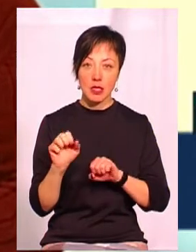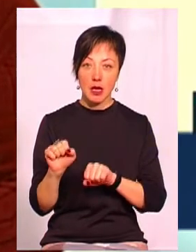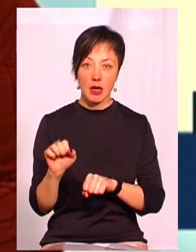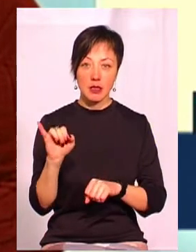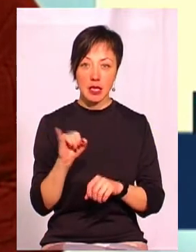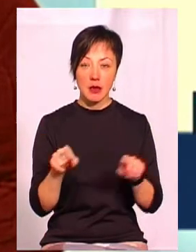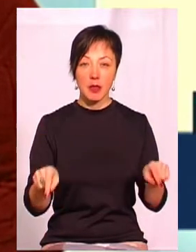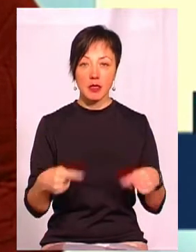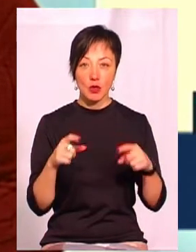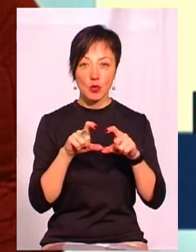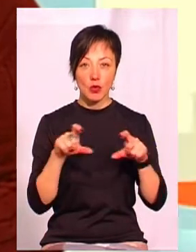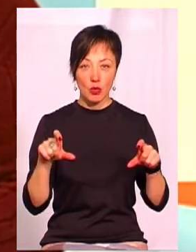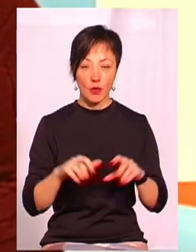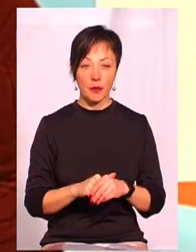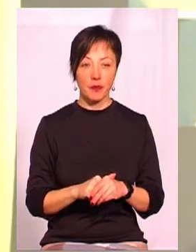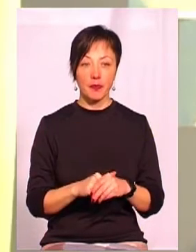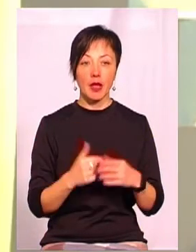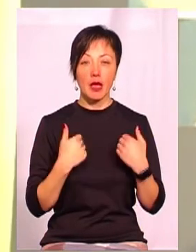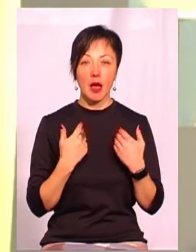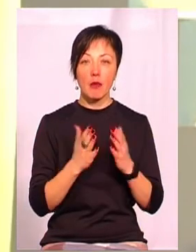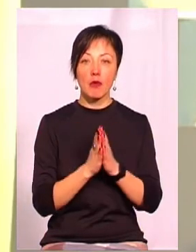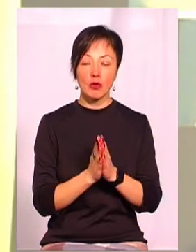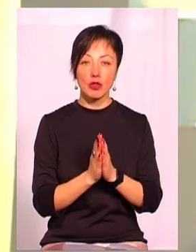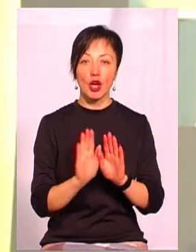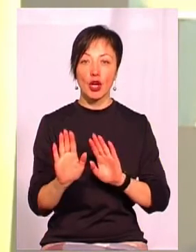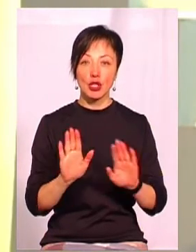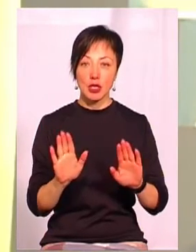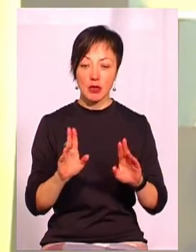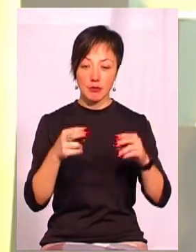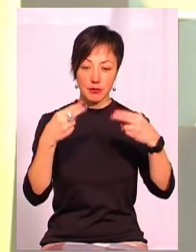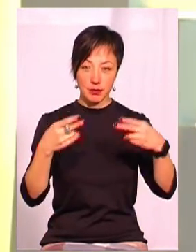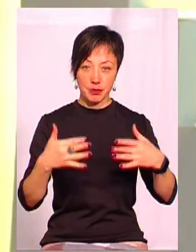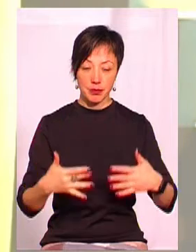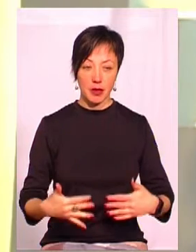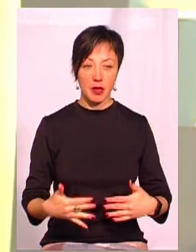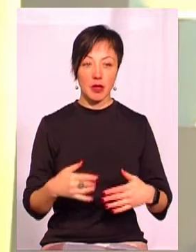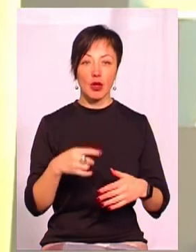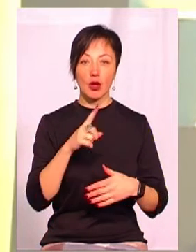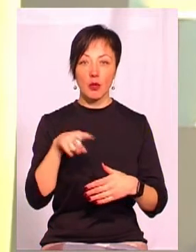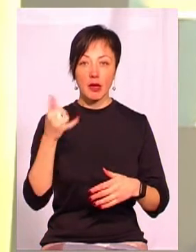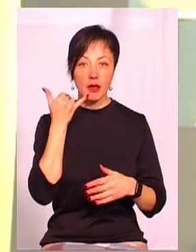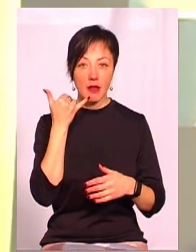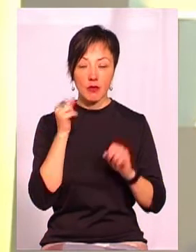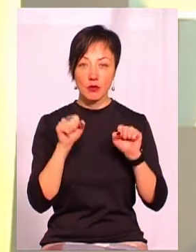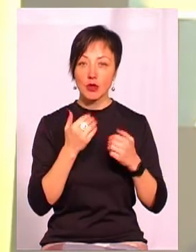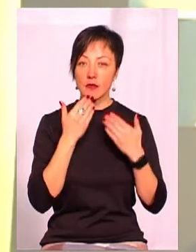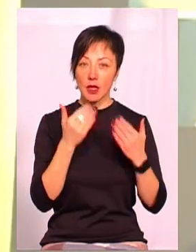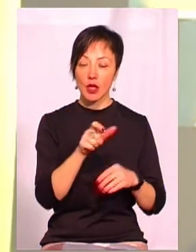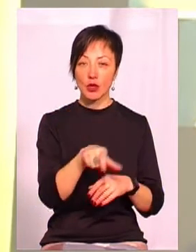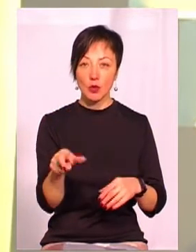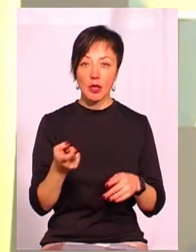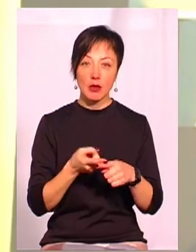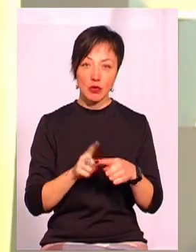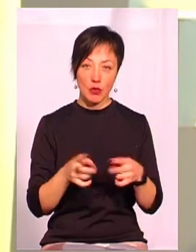та реабілітаційною установою. Секундочку, я попрошу режисера, виведіть, будь ласка, номери телефонів, за якими можуть звертатись люди, які